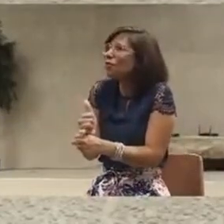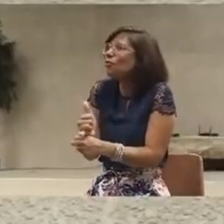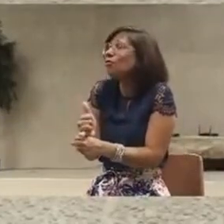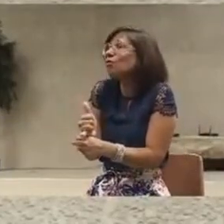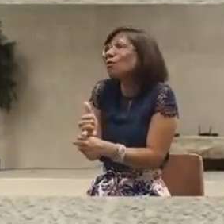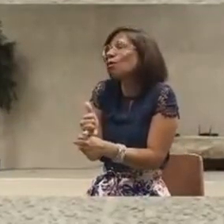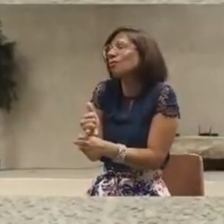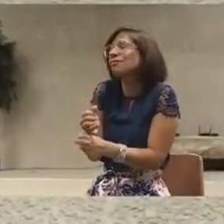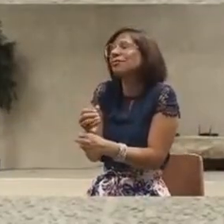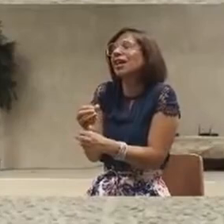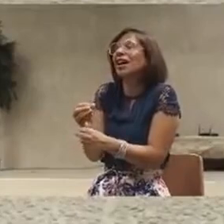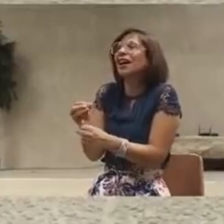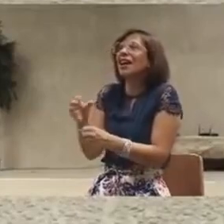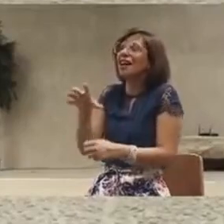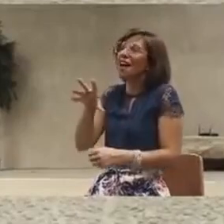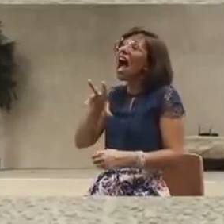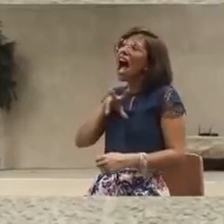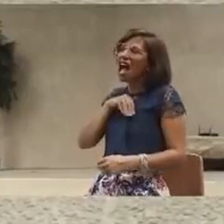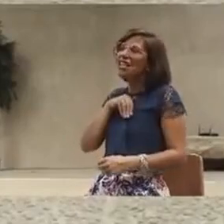4e point,